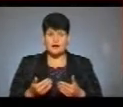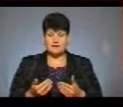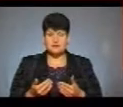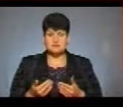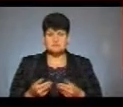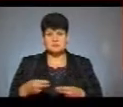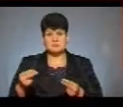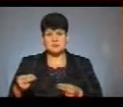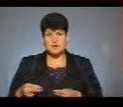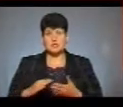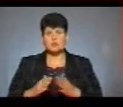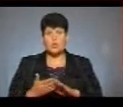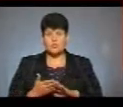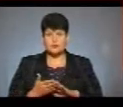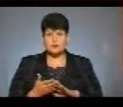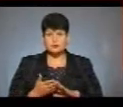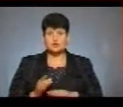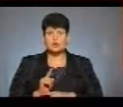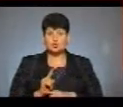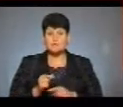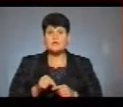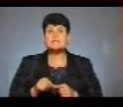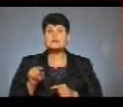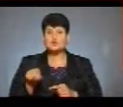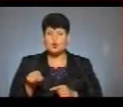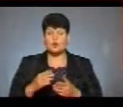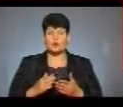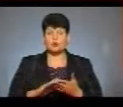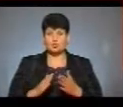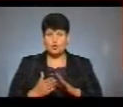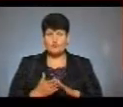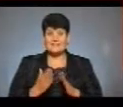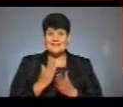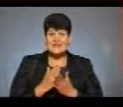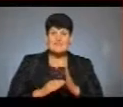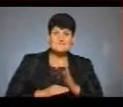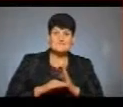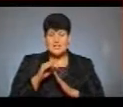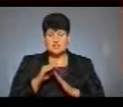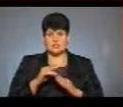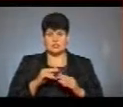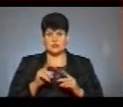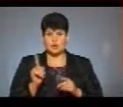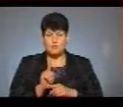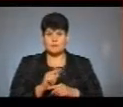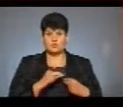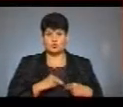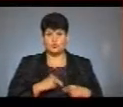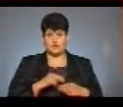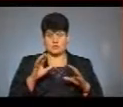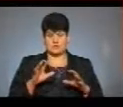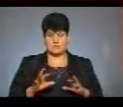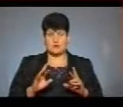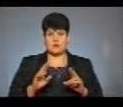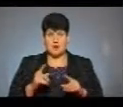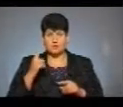умови, уклали договір, то норми цього договору, умови, є вищими, ніж норми трудового законодавства. Це додуматися до того,